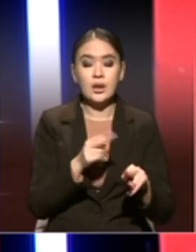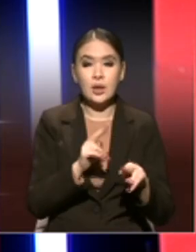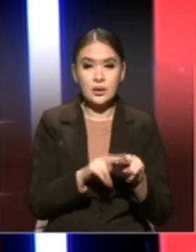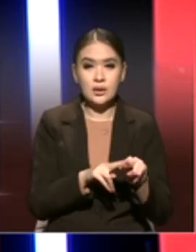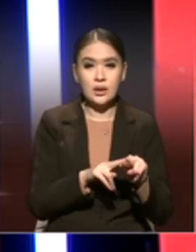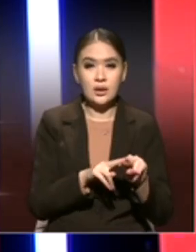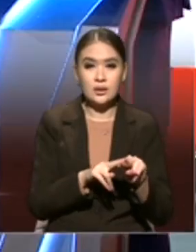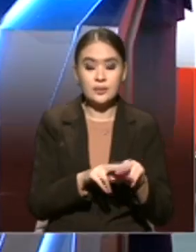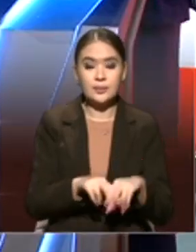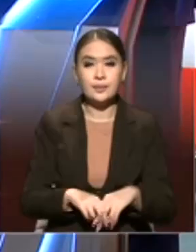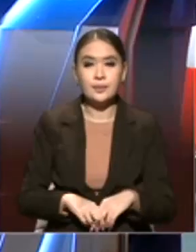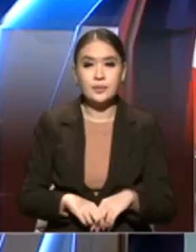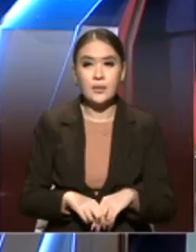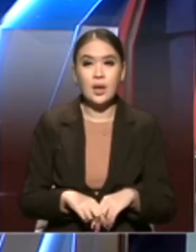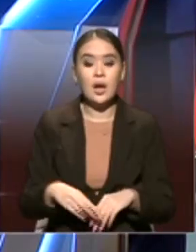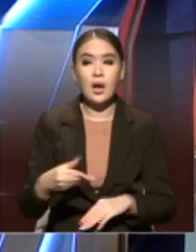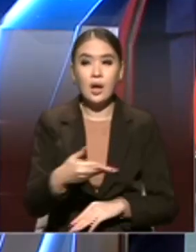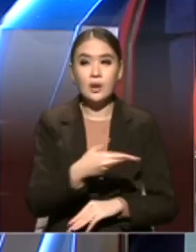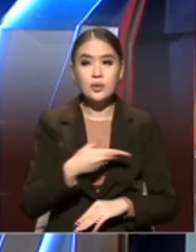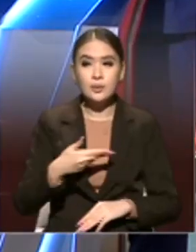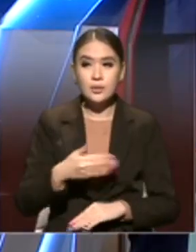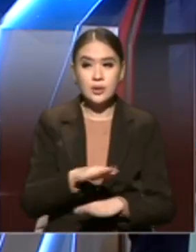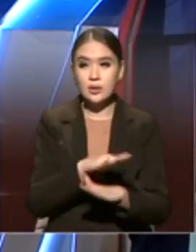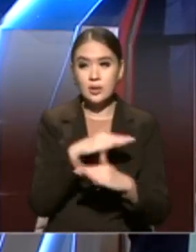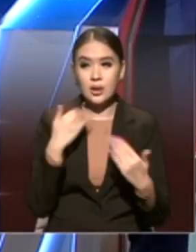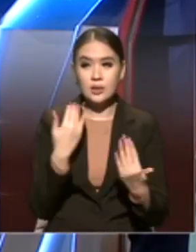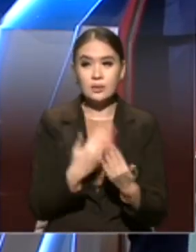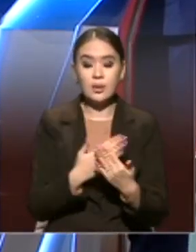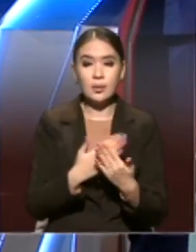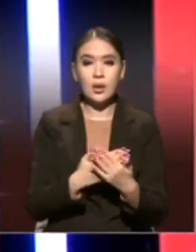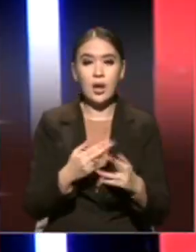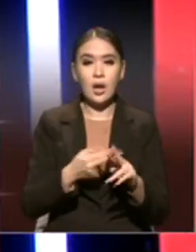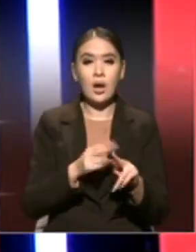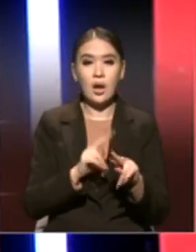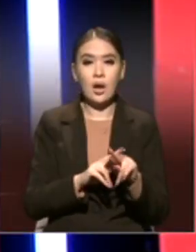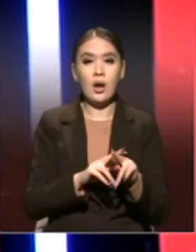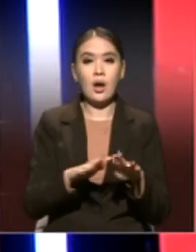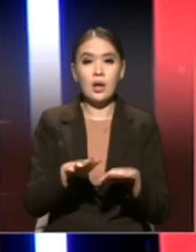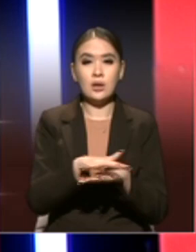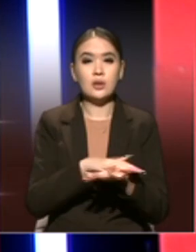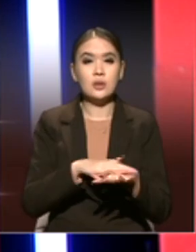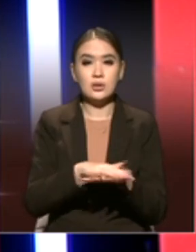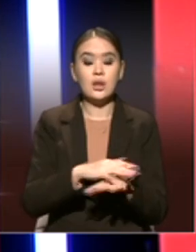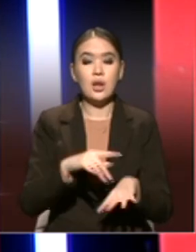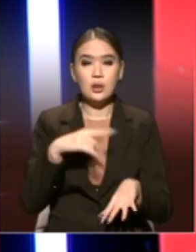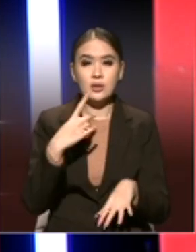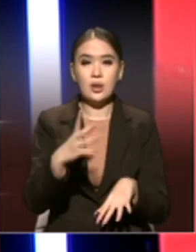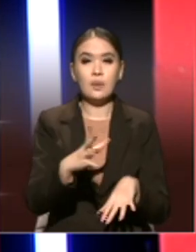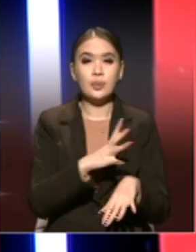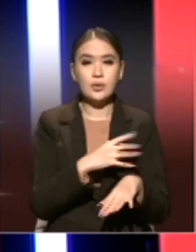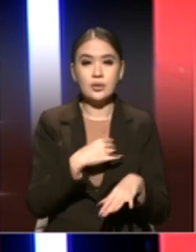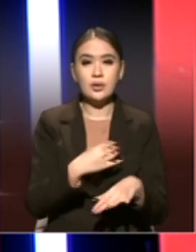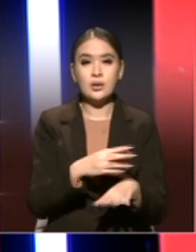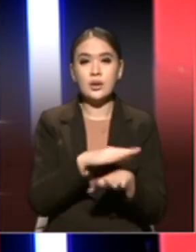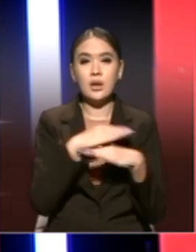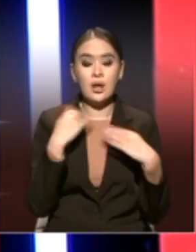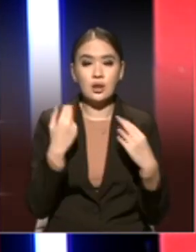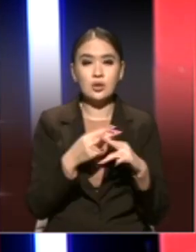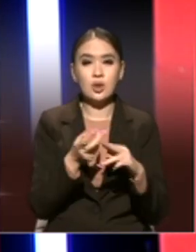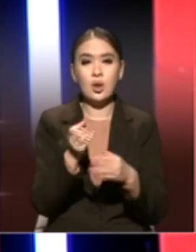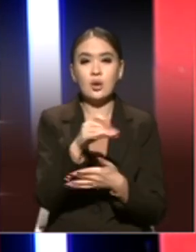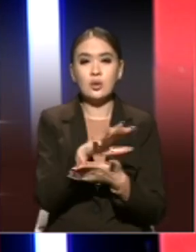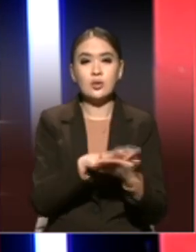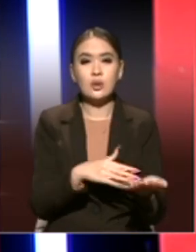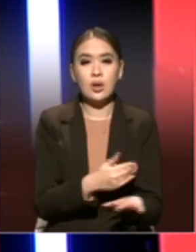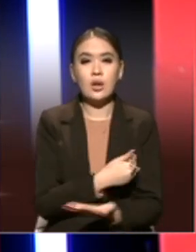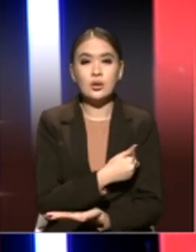былайша айтқан кезде. Ал біз оны қаламаймыз. Мысалға мен халықтың атынан айтуға болатын шығар, қаламайтын едім. Бұл өмір бойы жалғасқанын